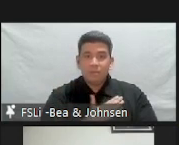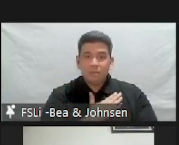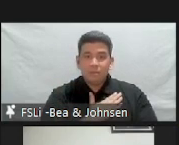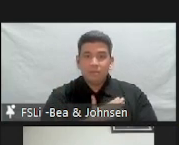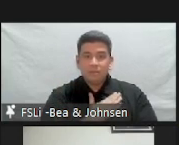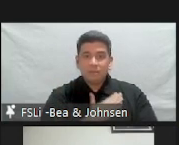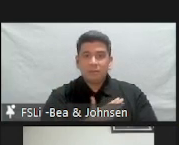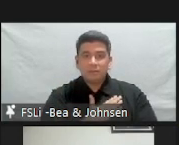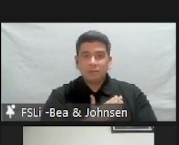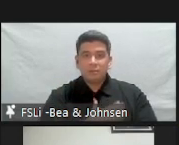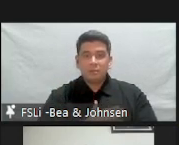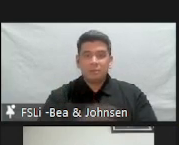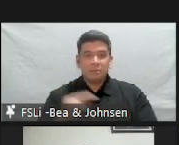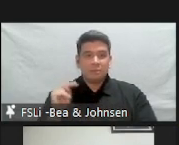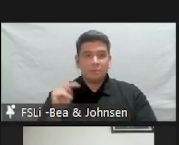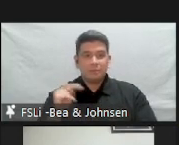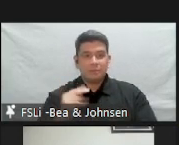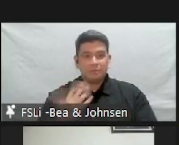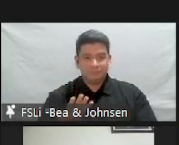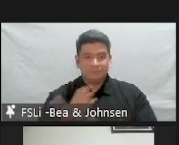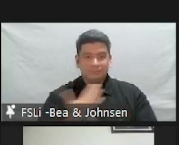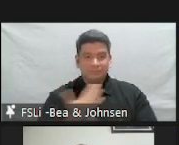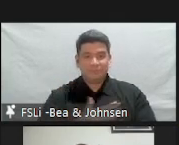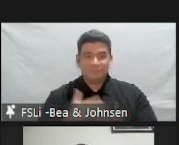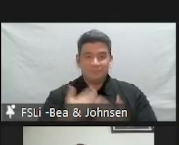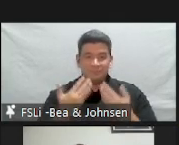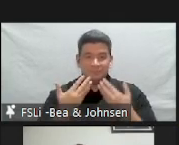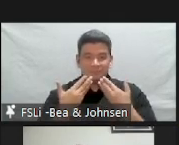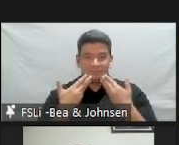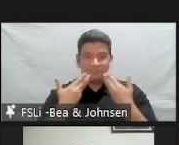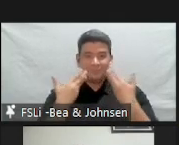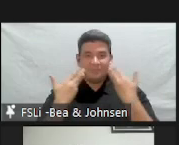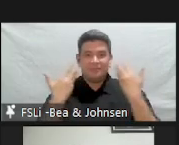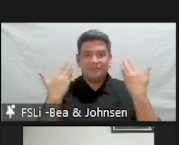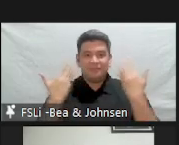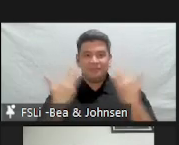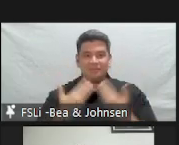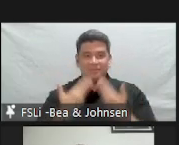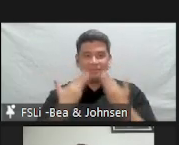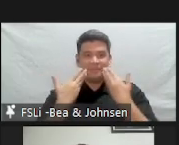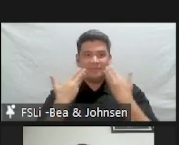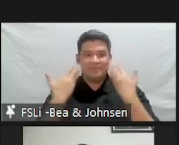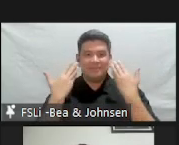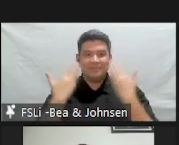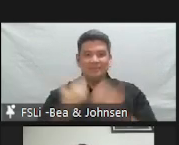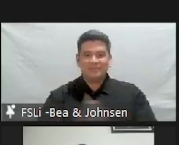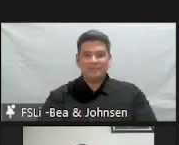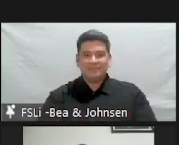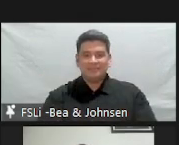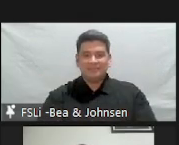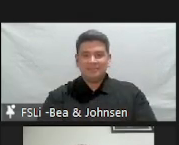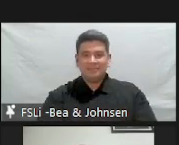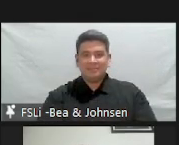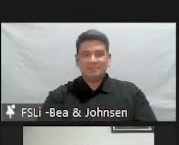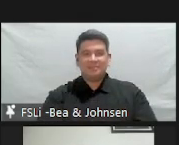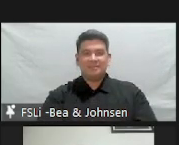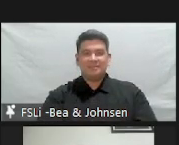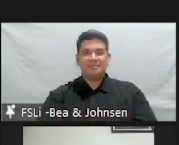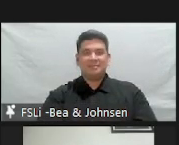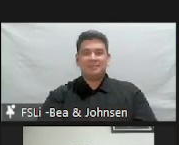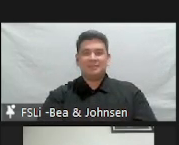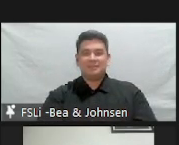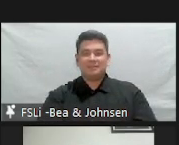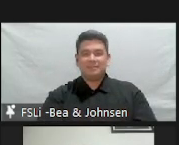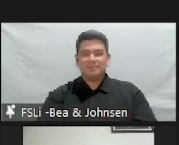Okay. Smile, smile. Hey, Daryl. Opo. Okay po, sa unang frame, pa-smile lang po ng smile. Medyo